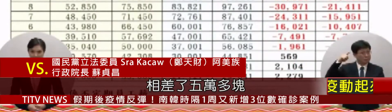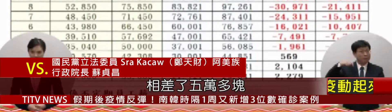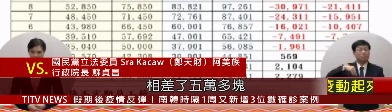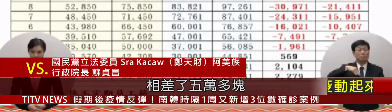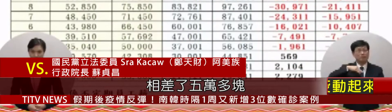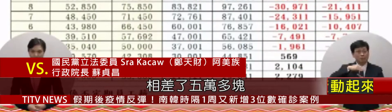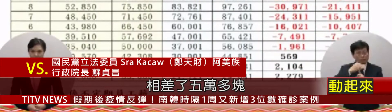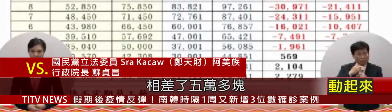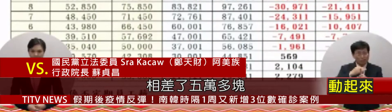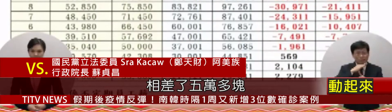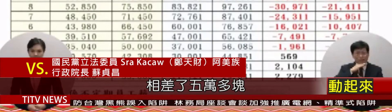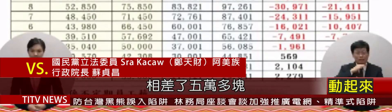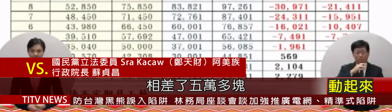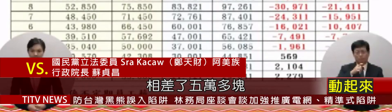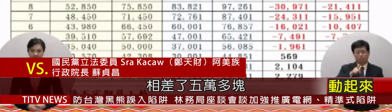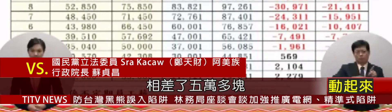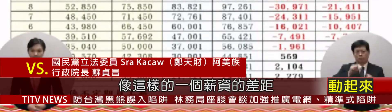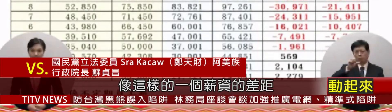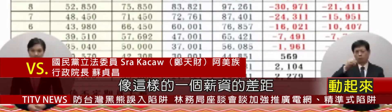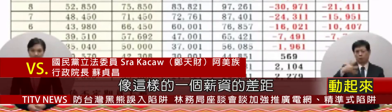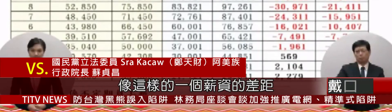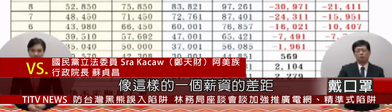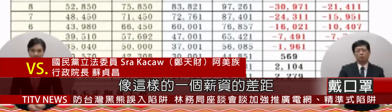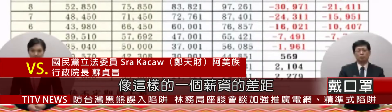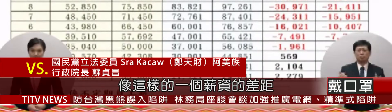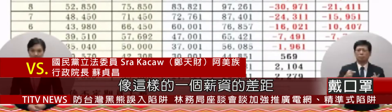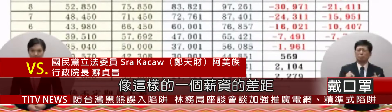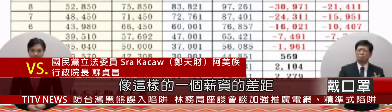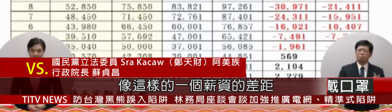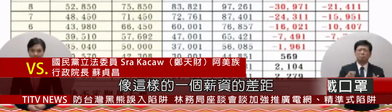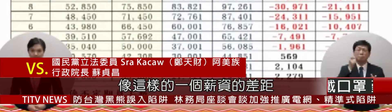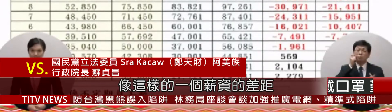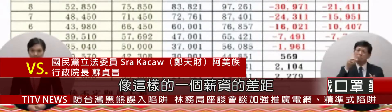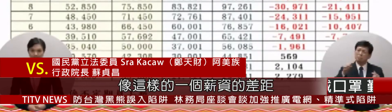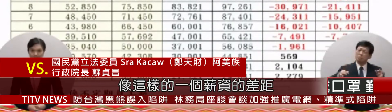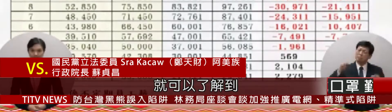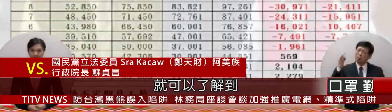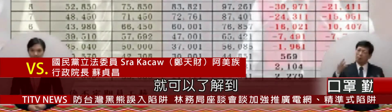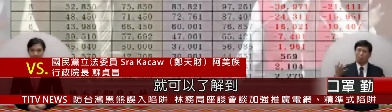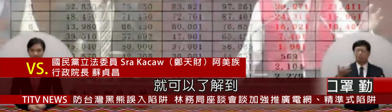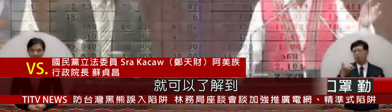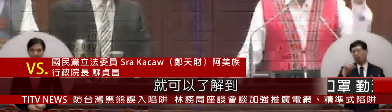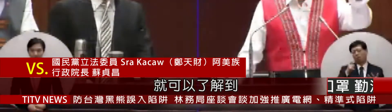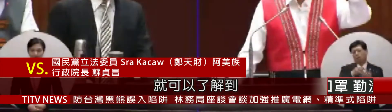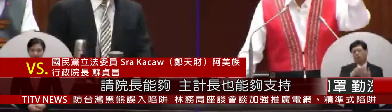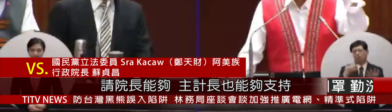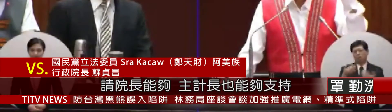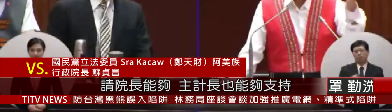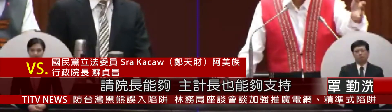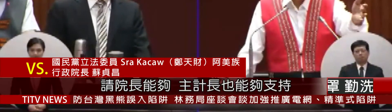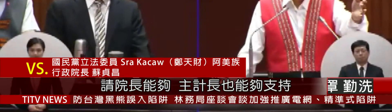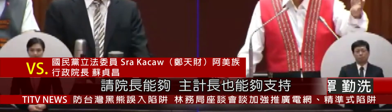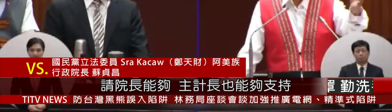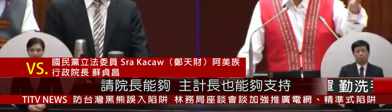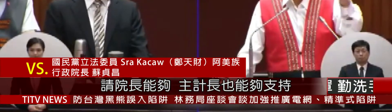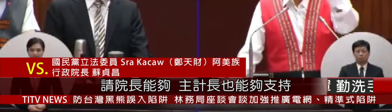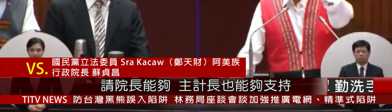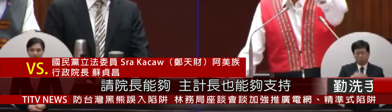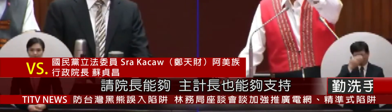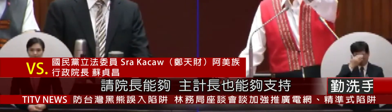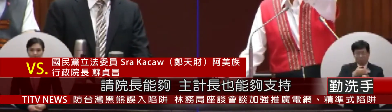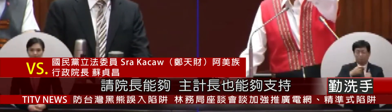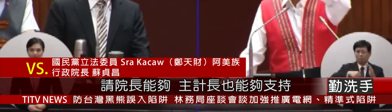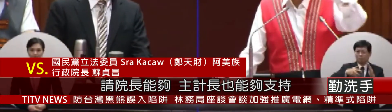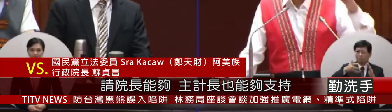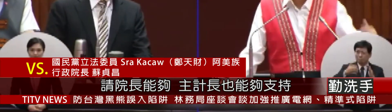相差了5万多块。像这样的一个薪资的差距，就可以了解到，秦院长